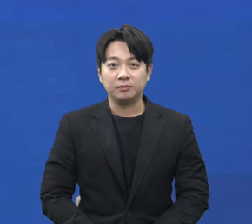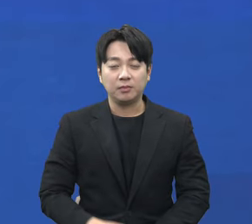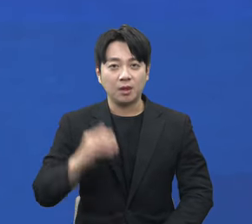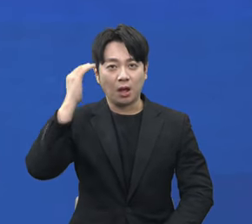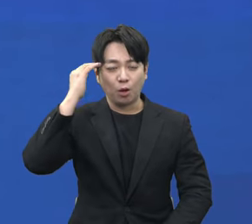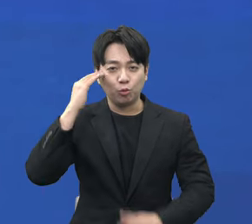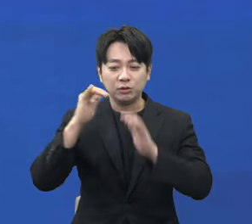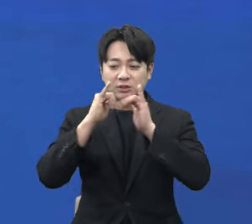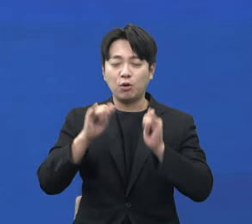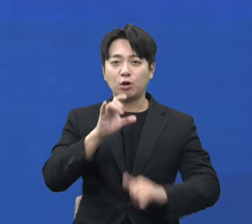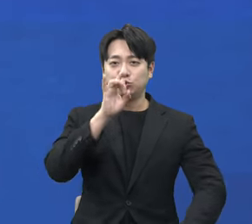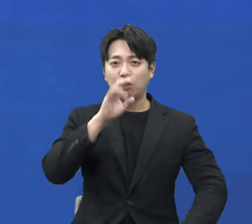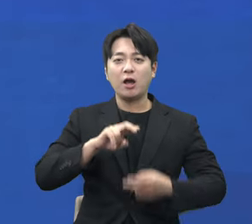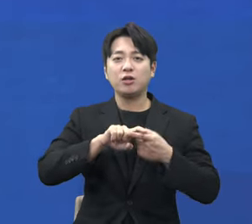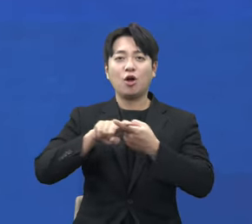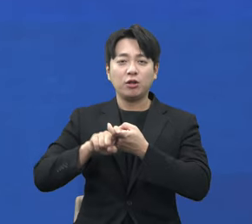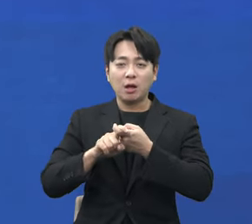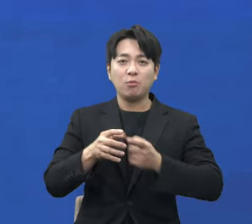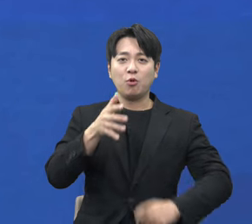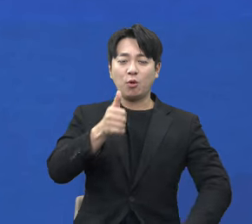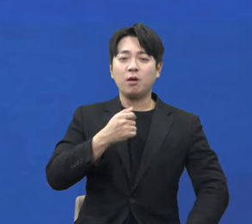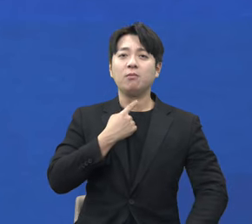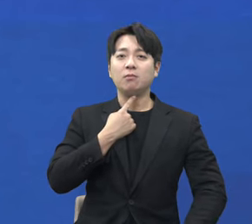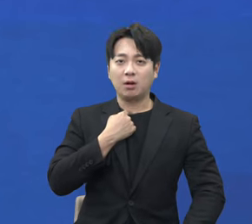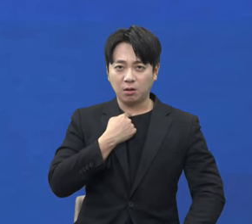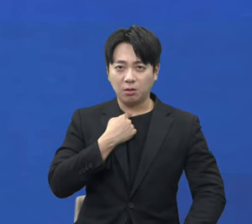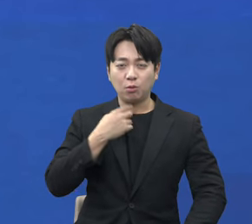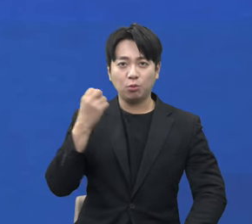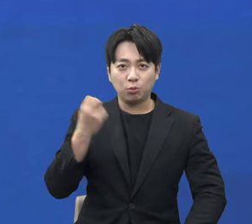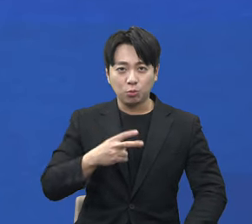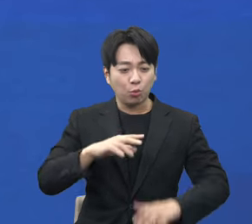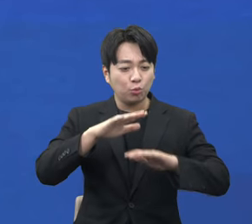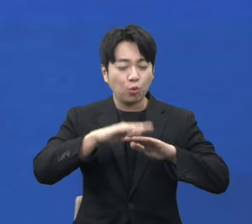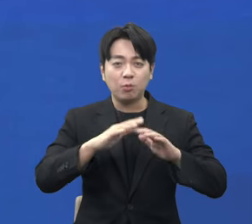역임했고 전라북도 농도에 자존심을 세우며